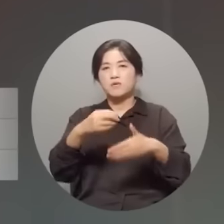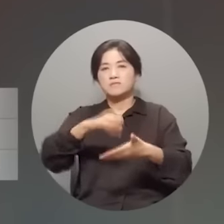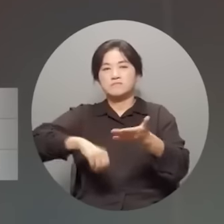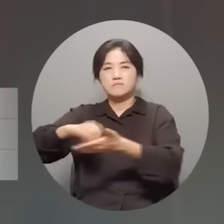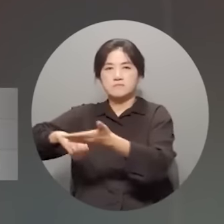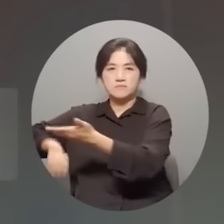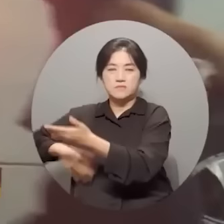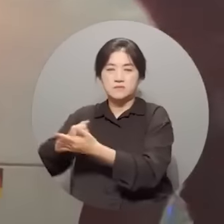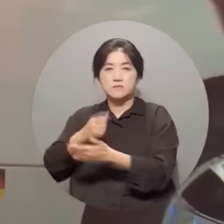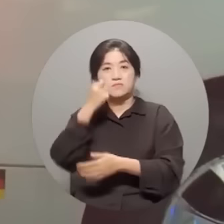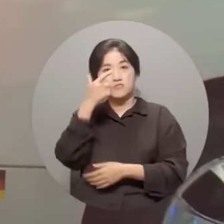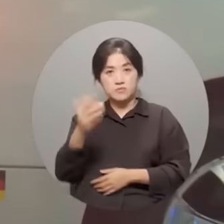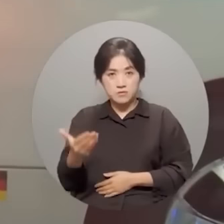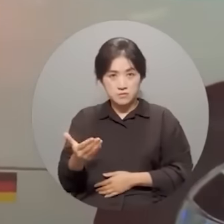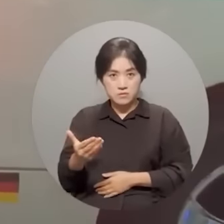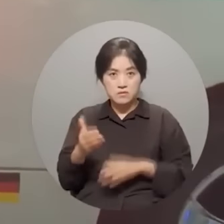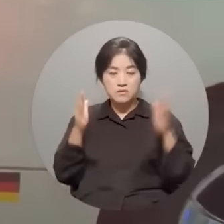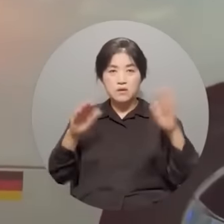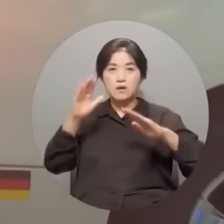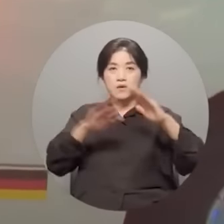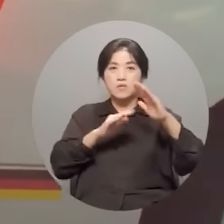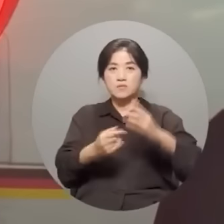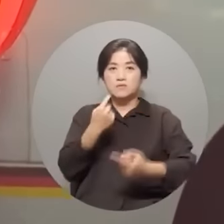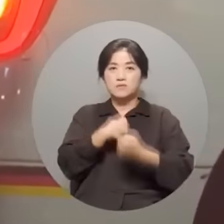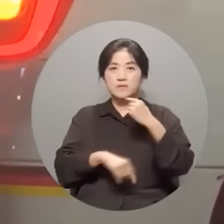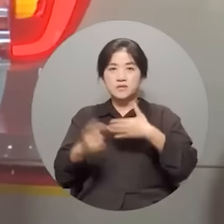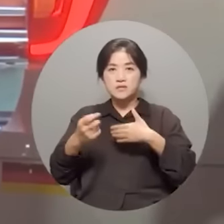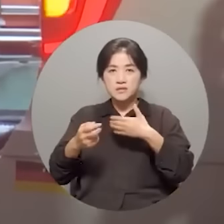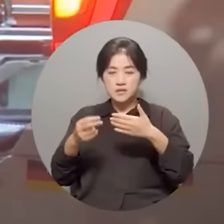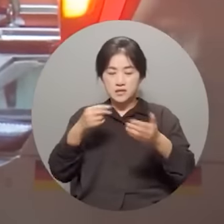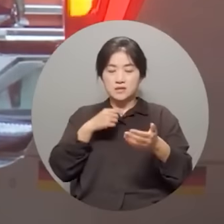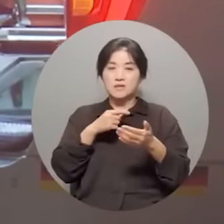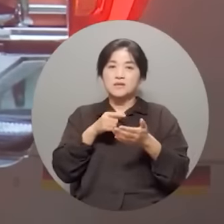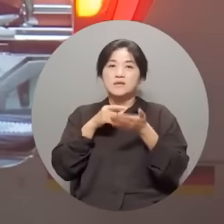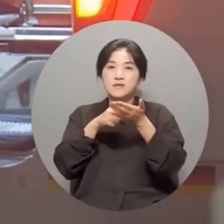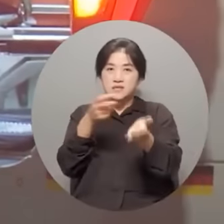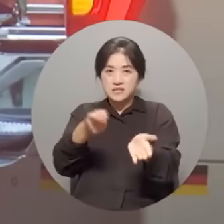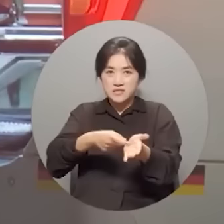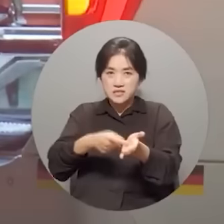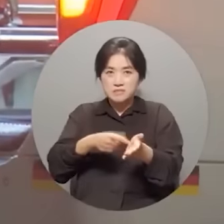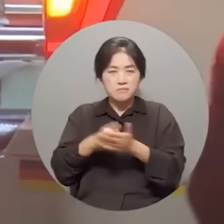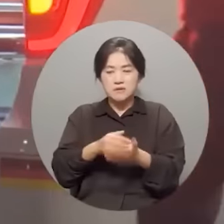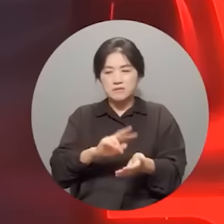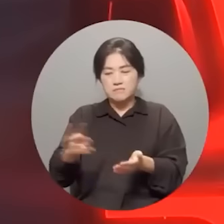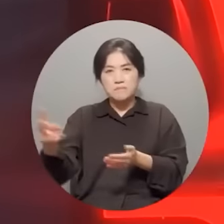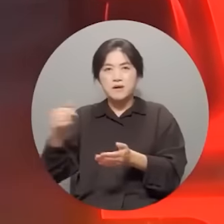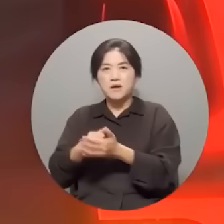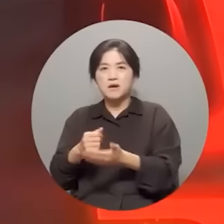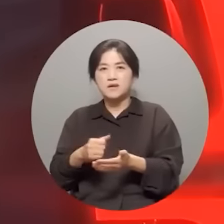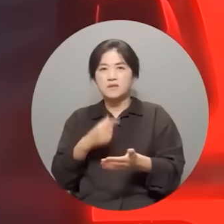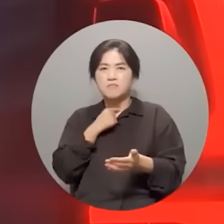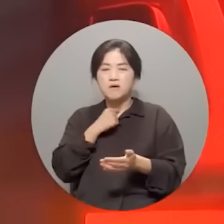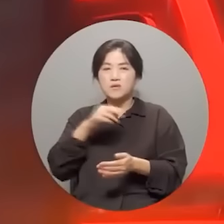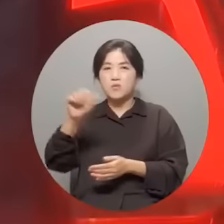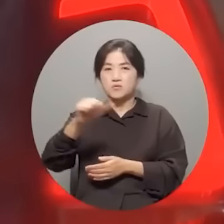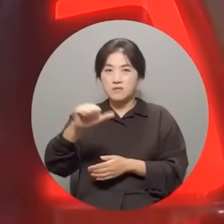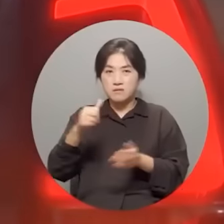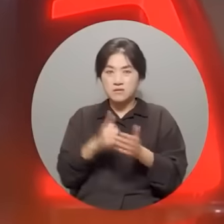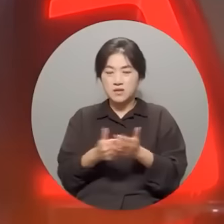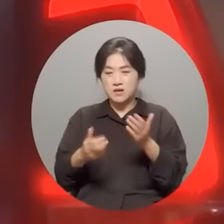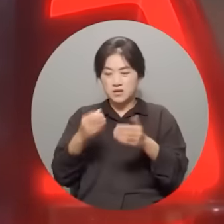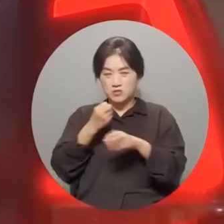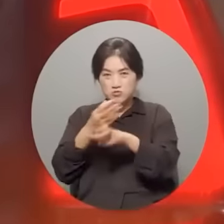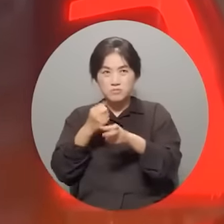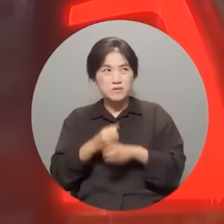어느덧 반년 그 사이 공식 접수된 응급실 전원 요청만 5천원 이보다 훨씬 많을 현장